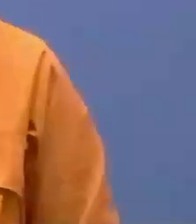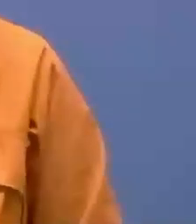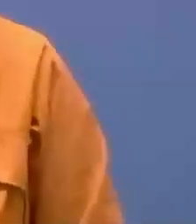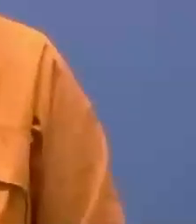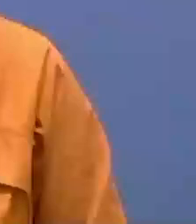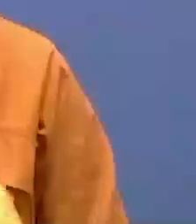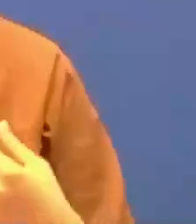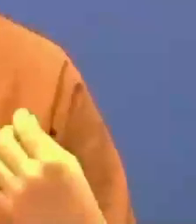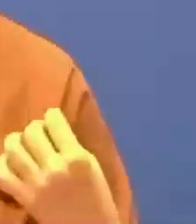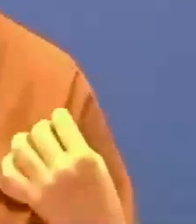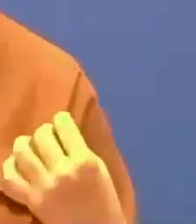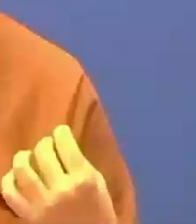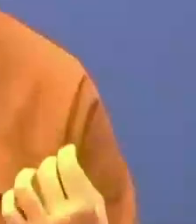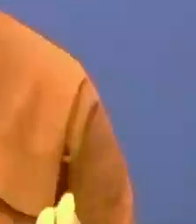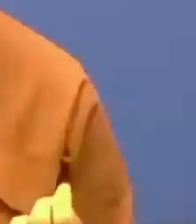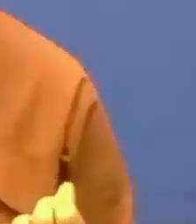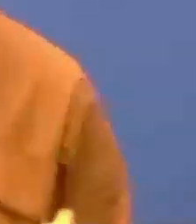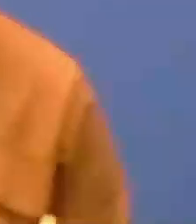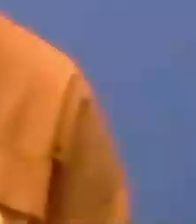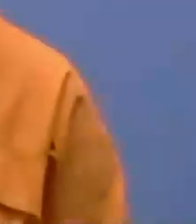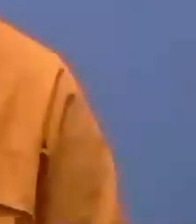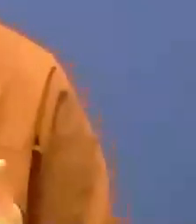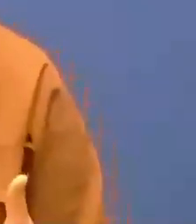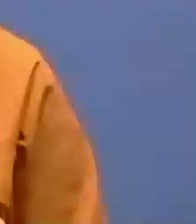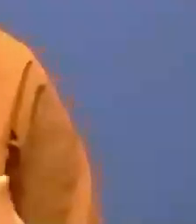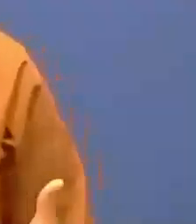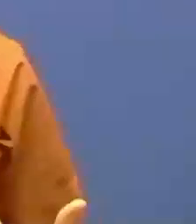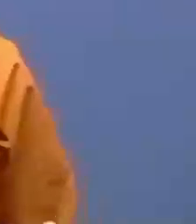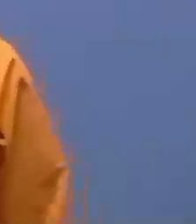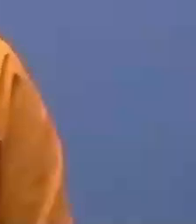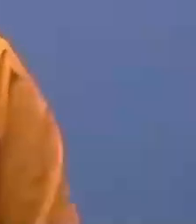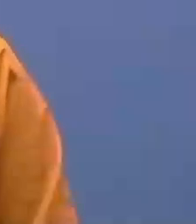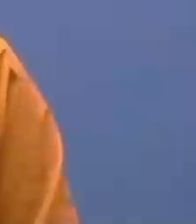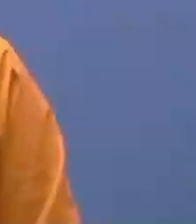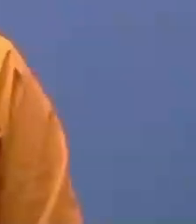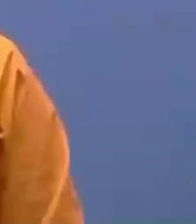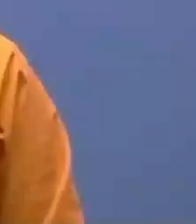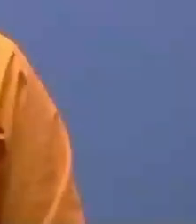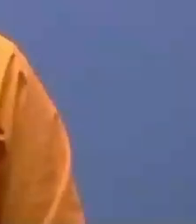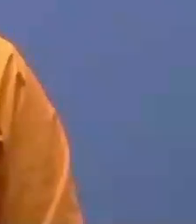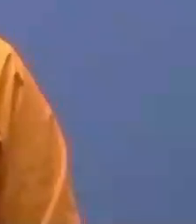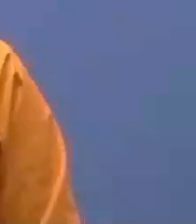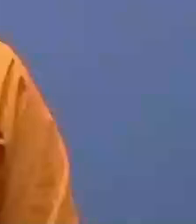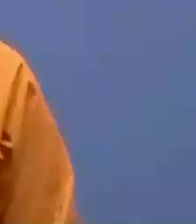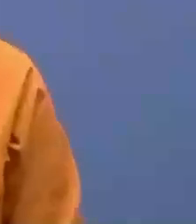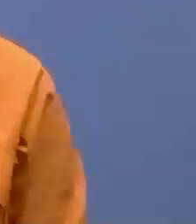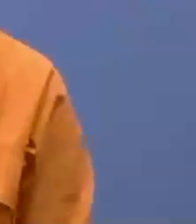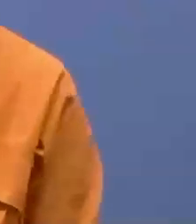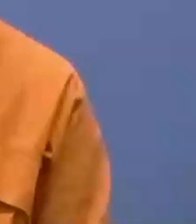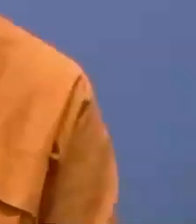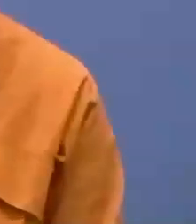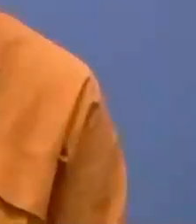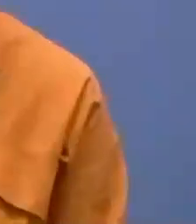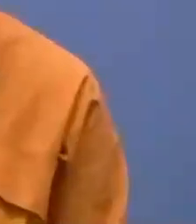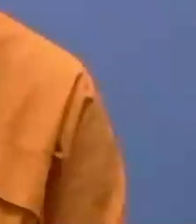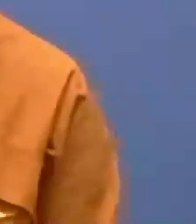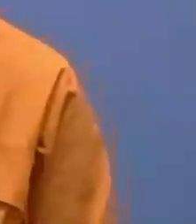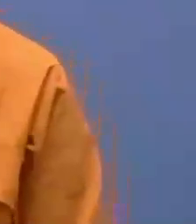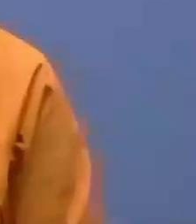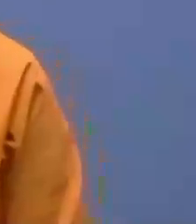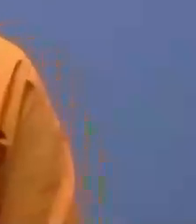样的人，然后同样五节到六节，同样也呢描述了我们是什么样的在得救之前。